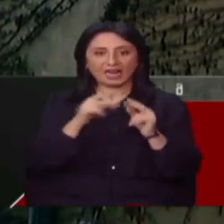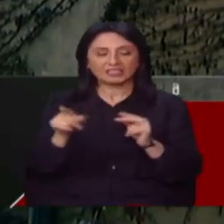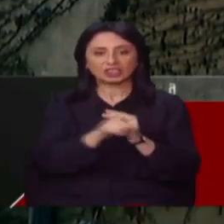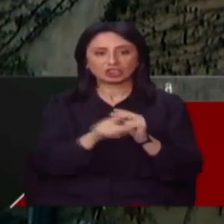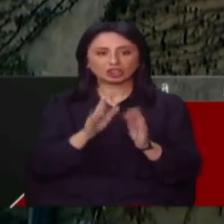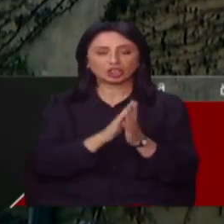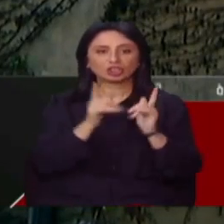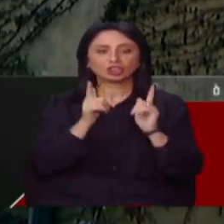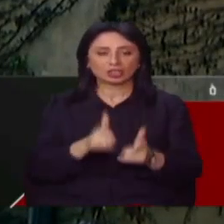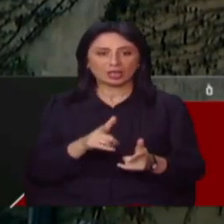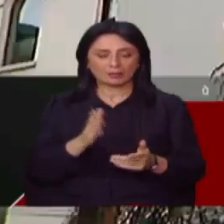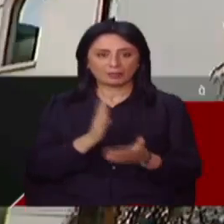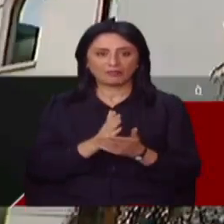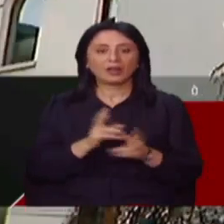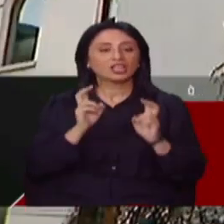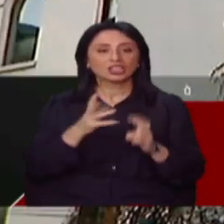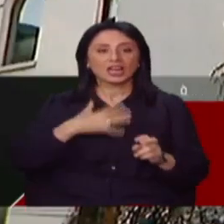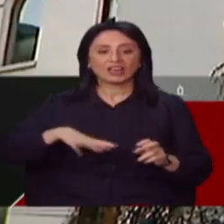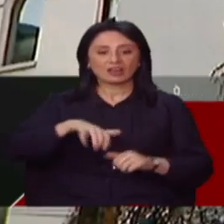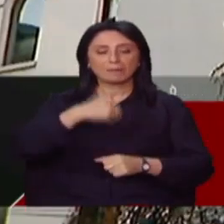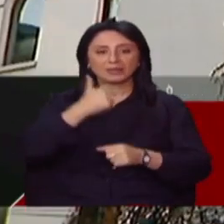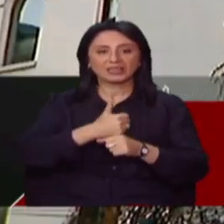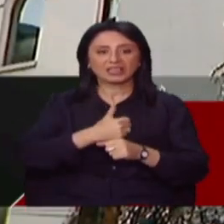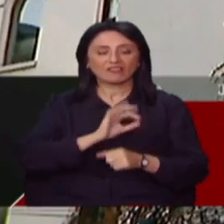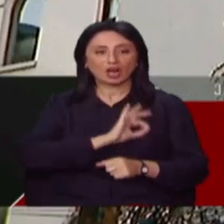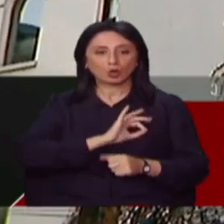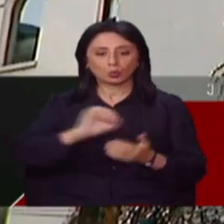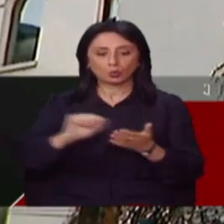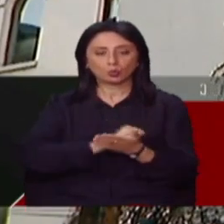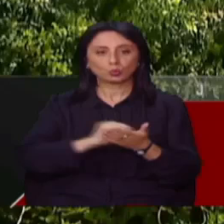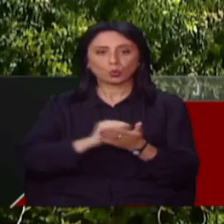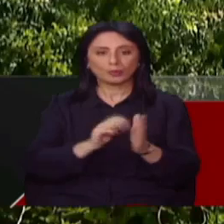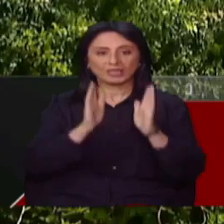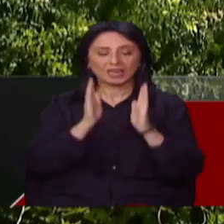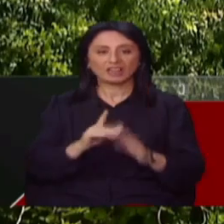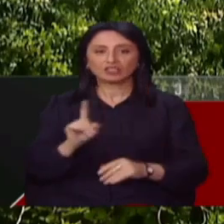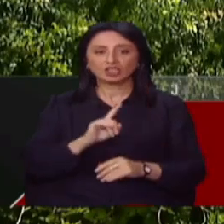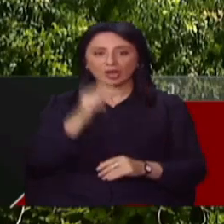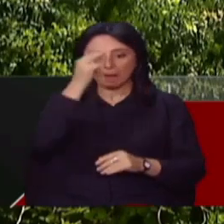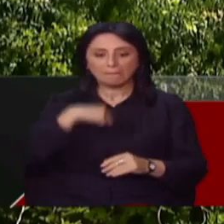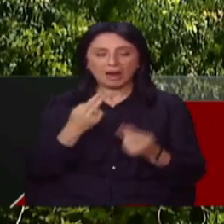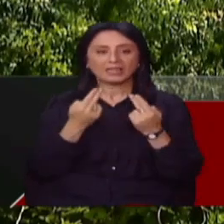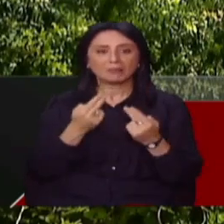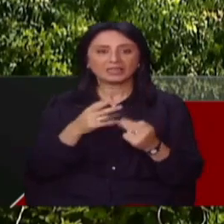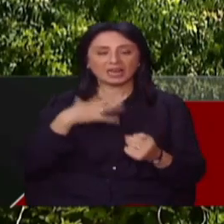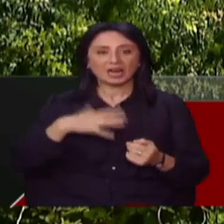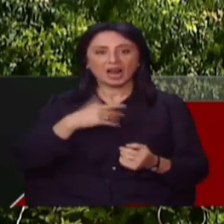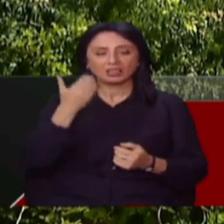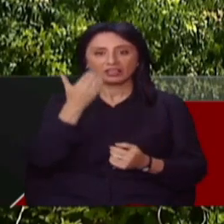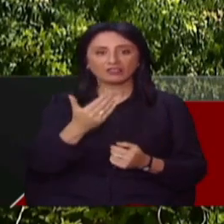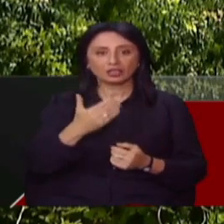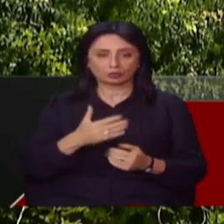შორის შეთანხმება შედგა. კერძოდ ქვეყნის მთავარი იურიდიული დოკუმენტით განისაზღვრება, რომ მართლმადიდებლობა ქართული